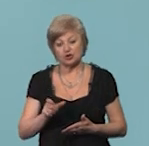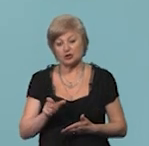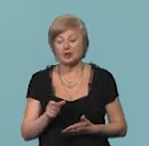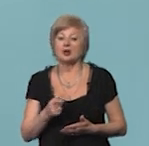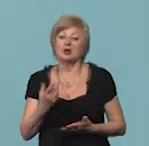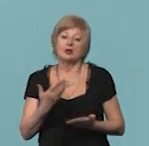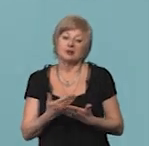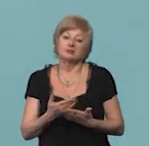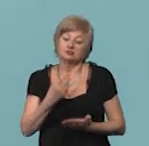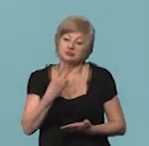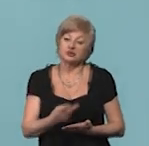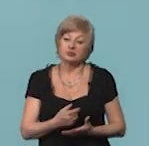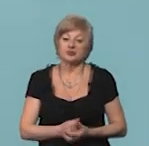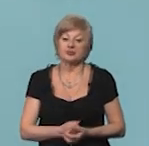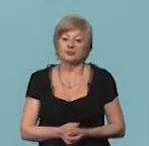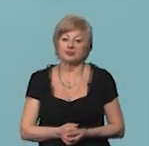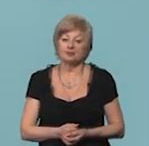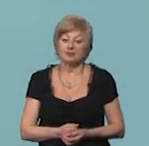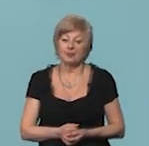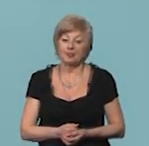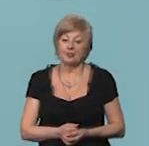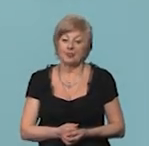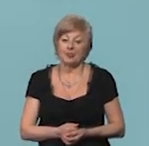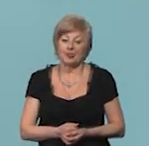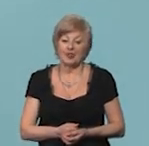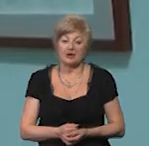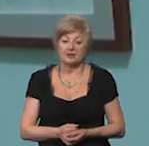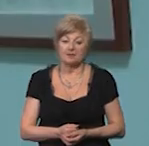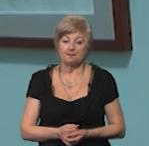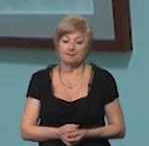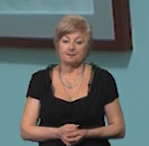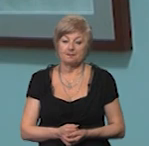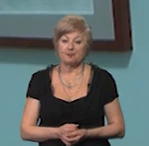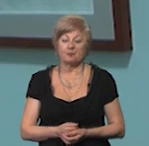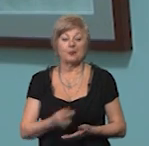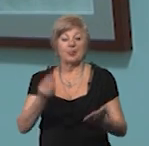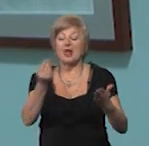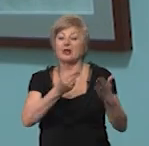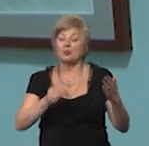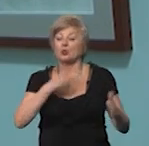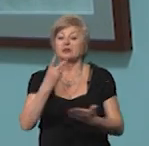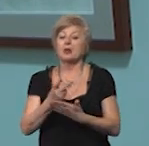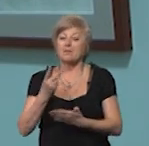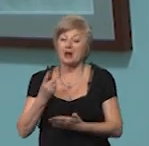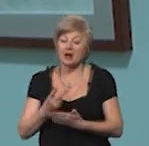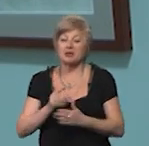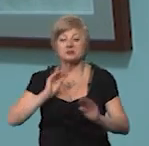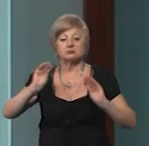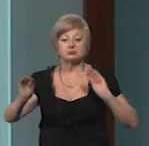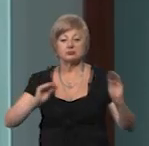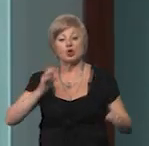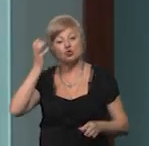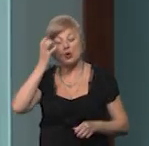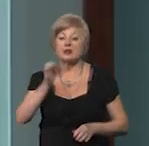була туристом. Не запечатлено, або чоловік пропустив, коли був туристом. Роботи, представлені в експозиції,